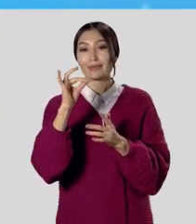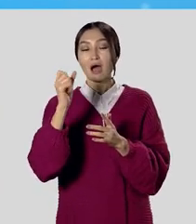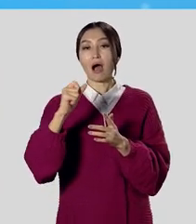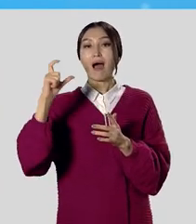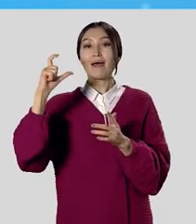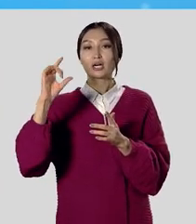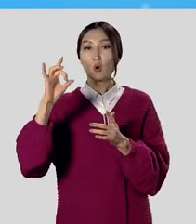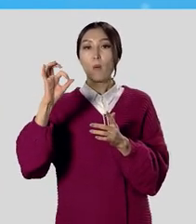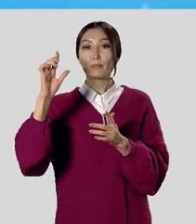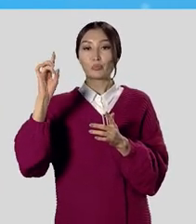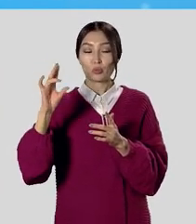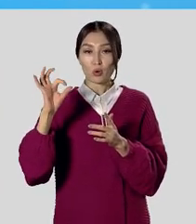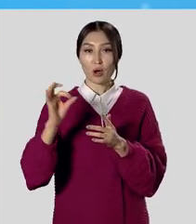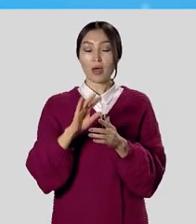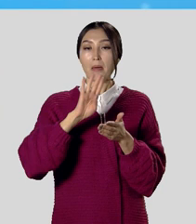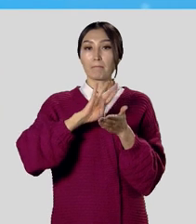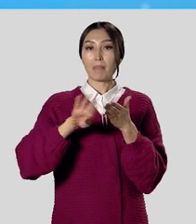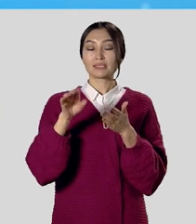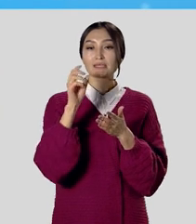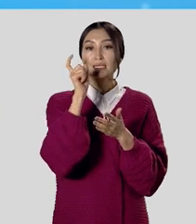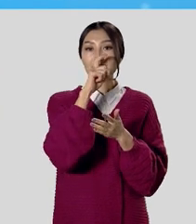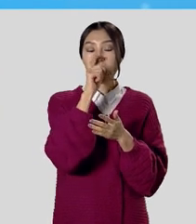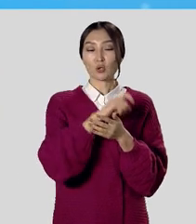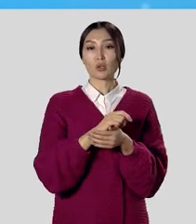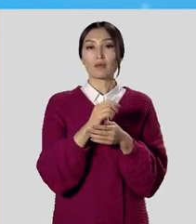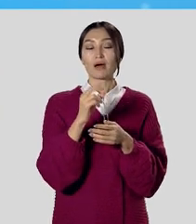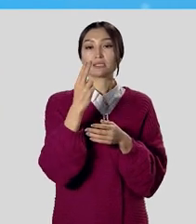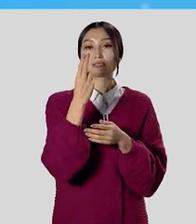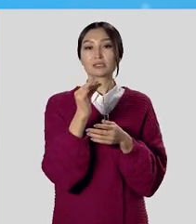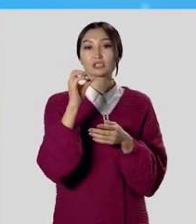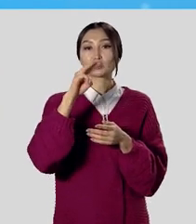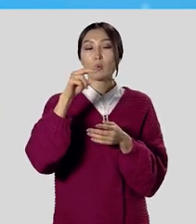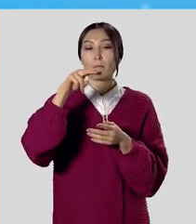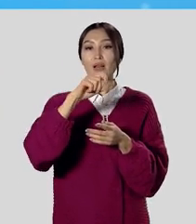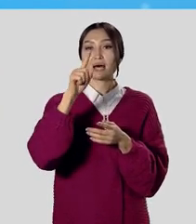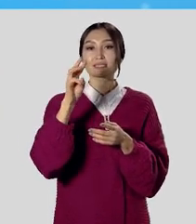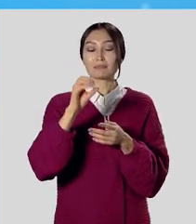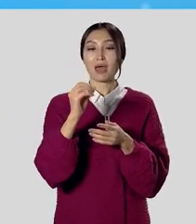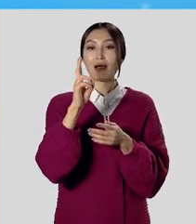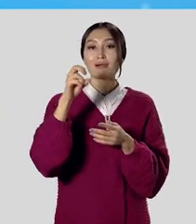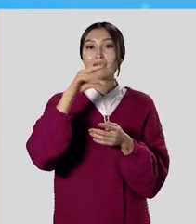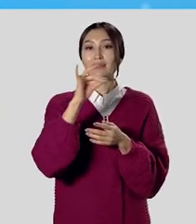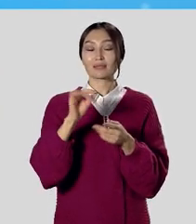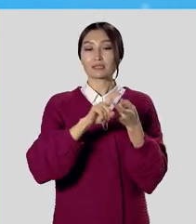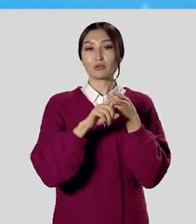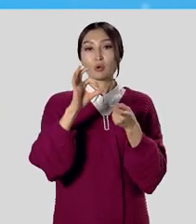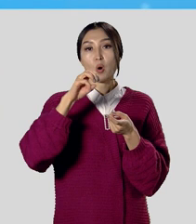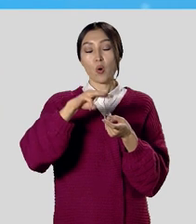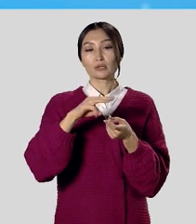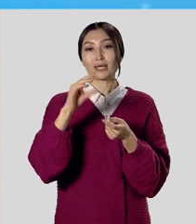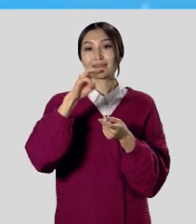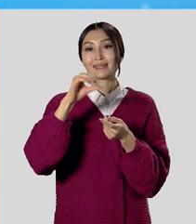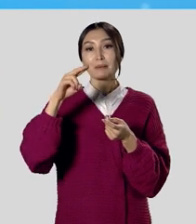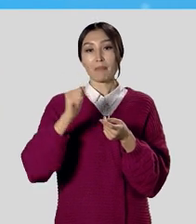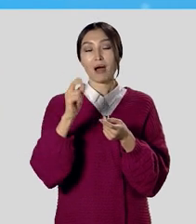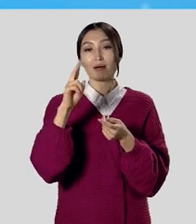Процесс бескислородного расщепления протекает в цитоплазме клетки. В зависимости от типа клеток